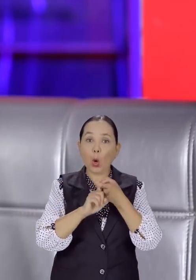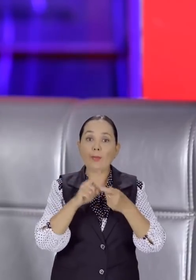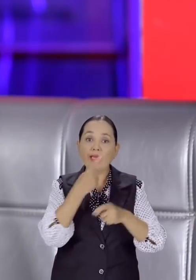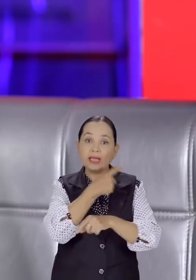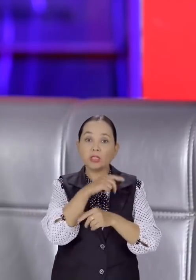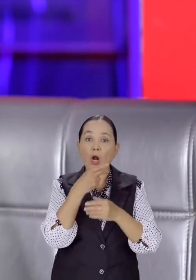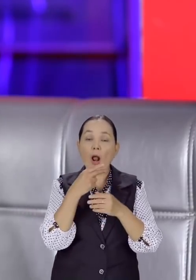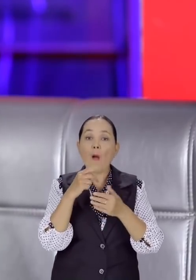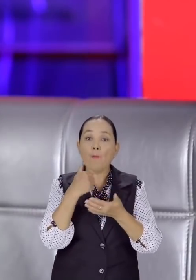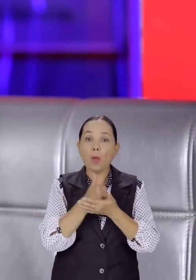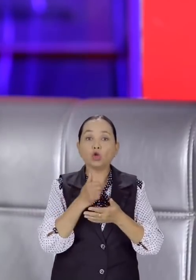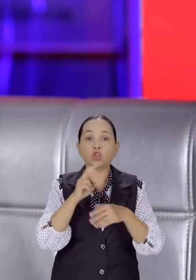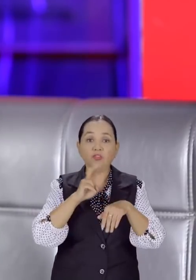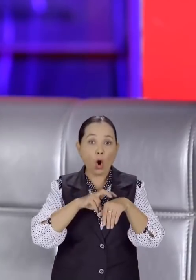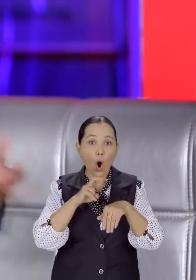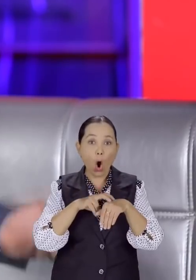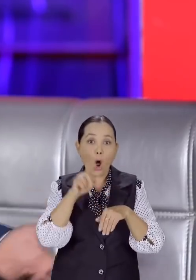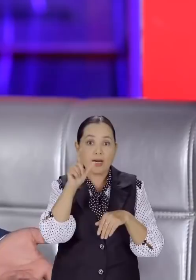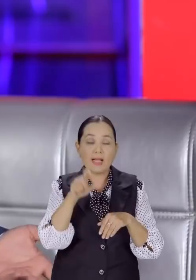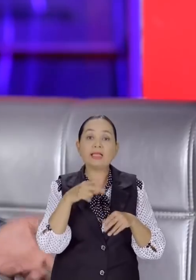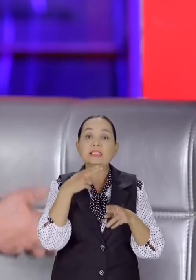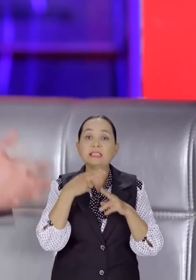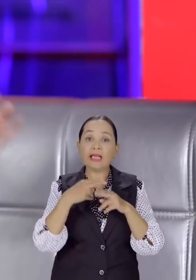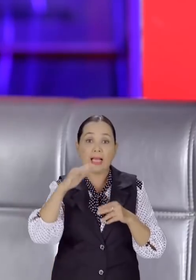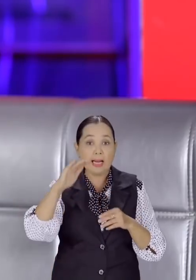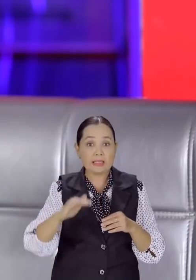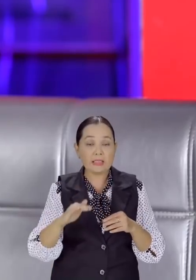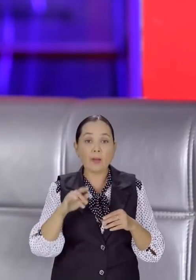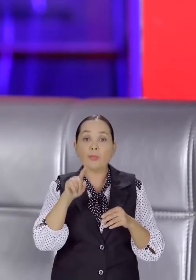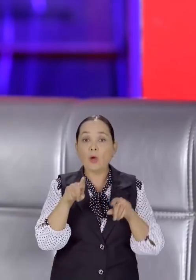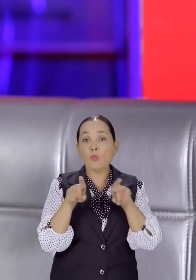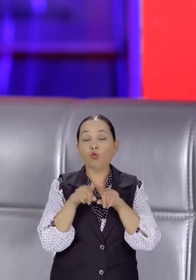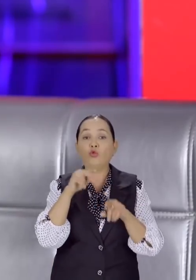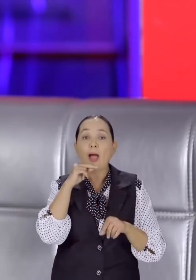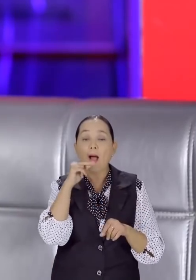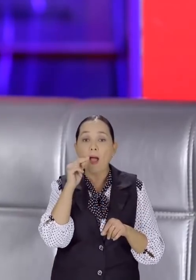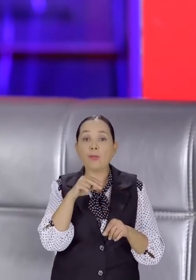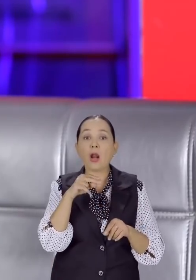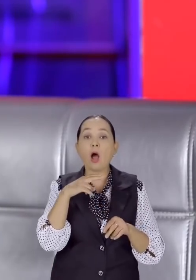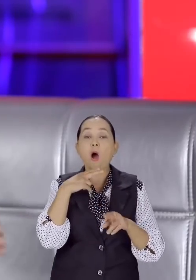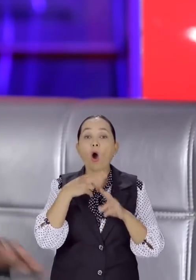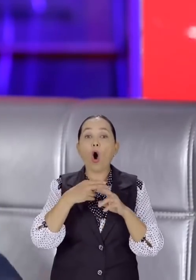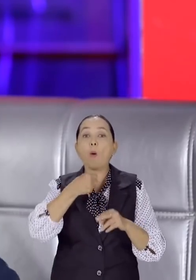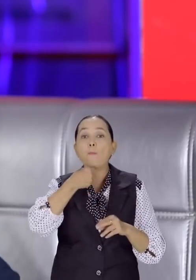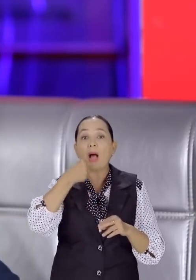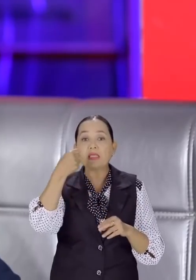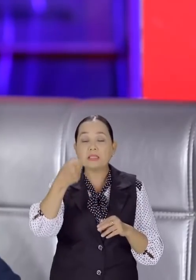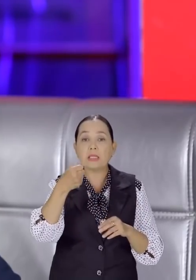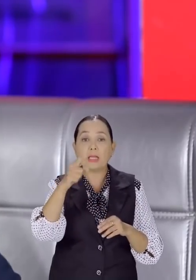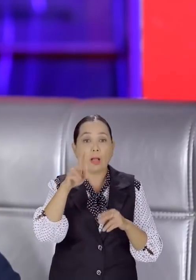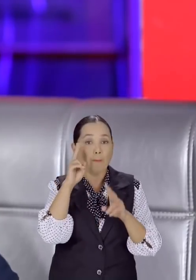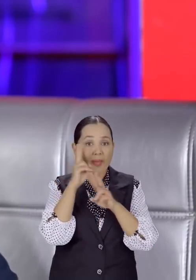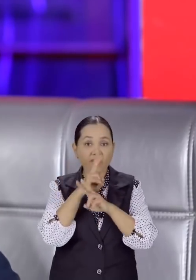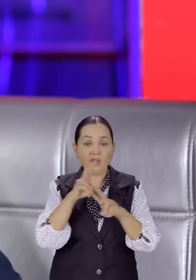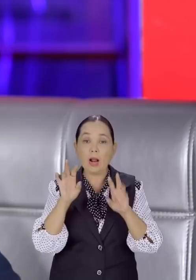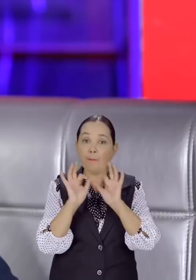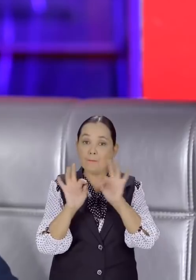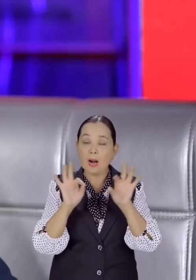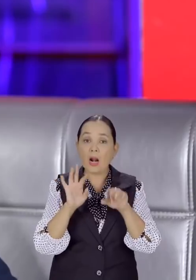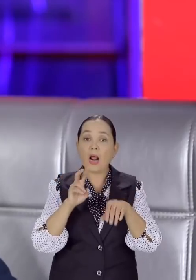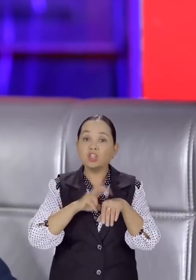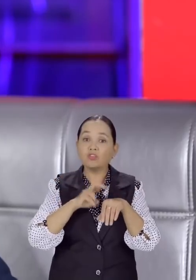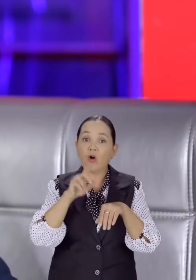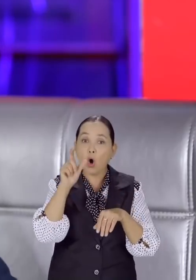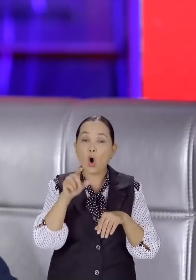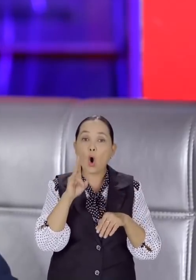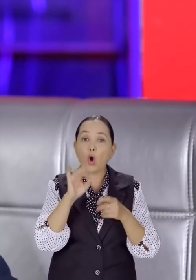kasalliklar shifoxonasi bosh shifokorining singlisi bunday ayblovdan opasining butkul bexabar ekanini ma'lum qilgan,